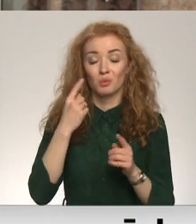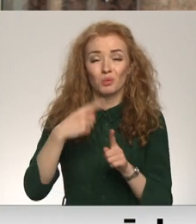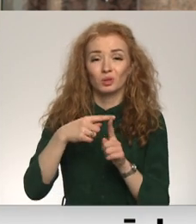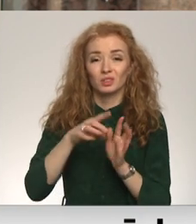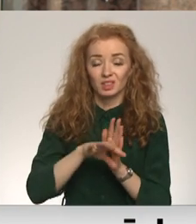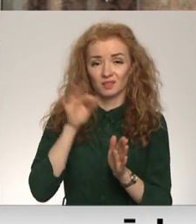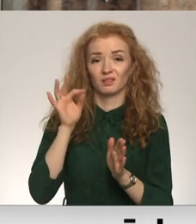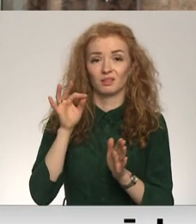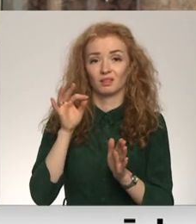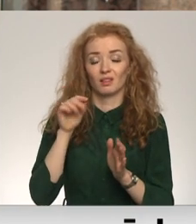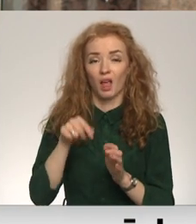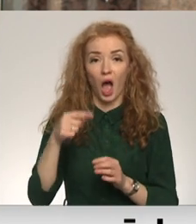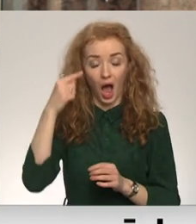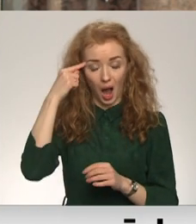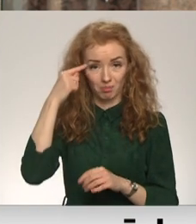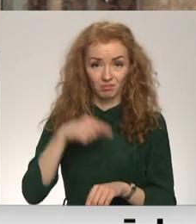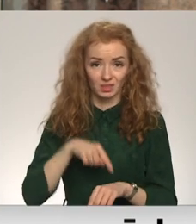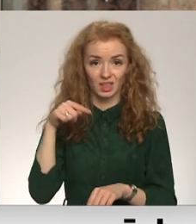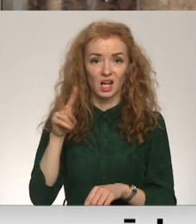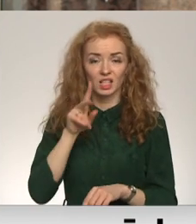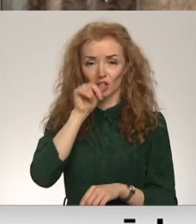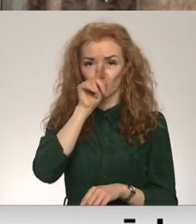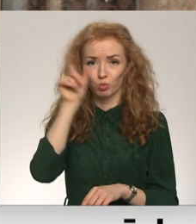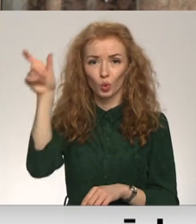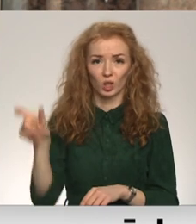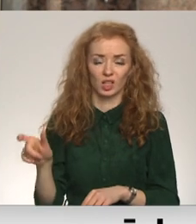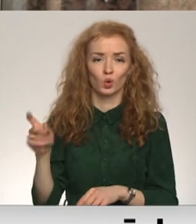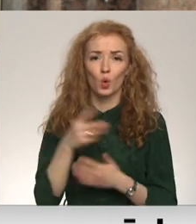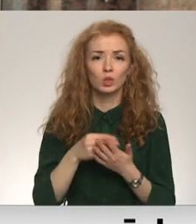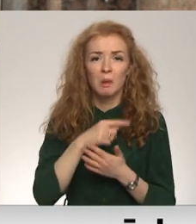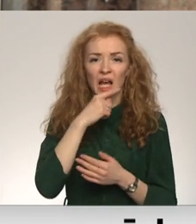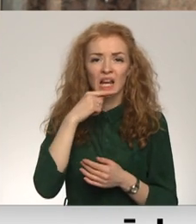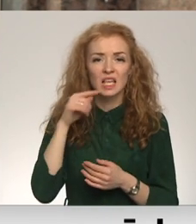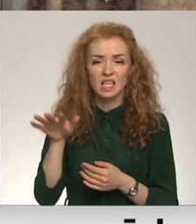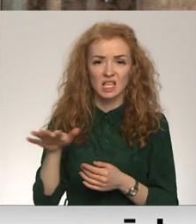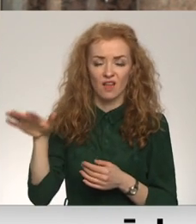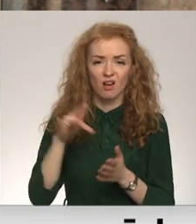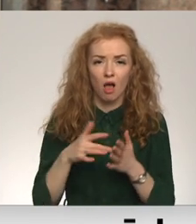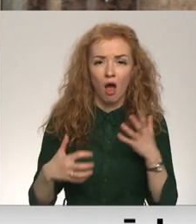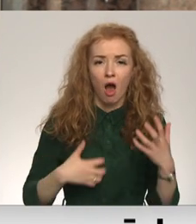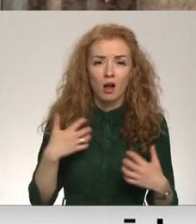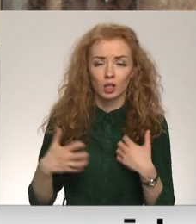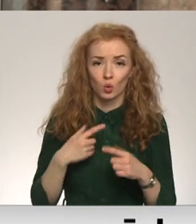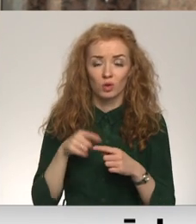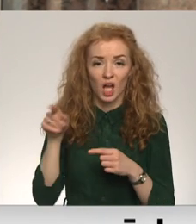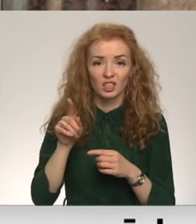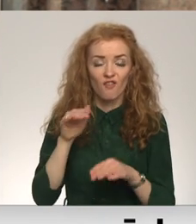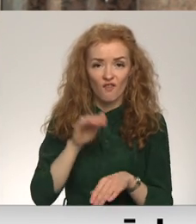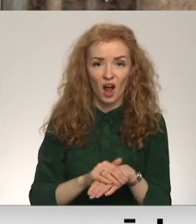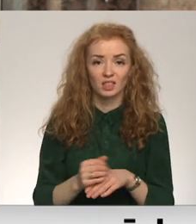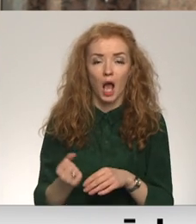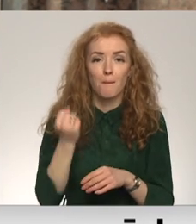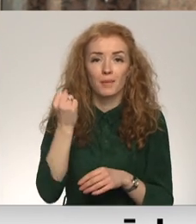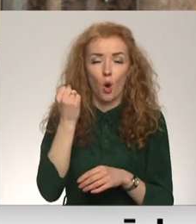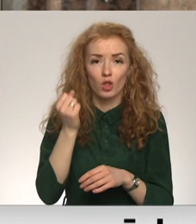ka tā apziņa, kas ir Putins, kas ir Putina Krievija, kāda agresijas pakāpa un kāds drauds tas ir faktiski visas pasaules